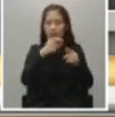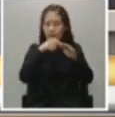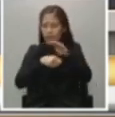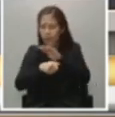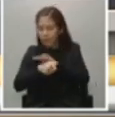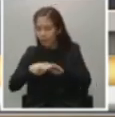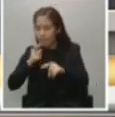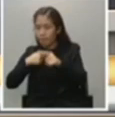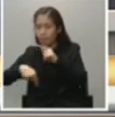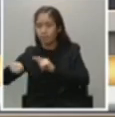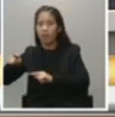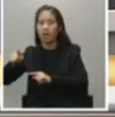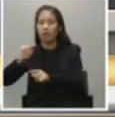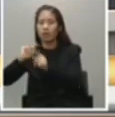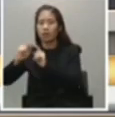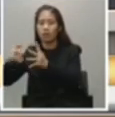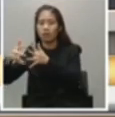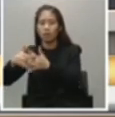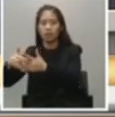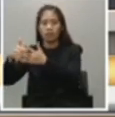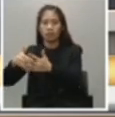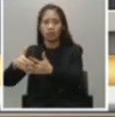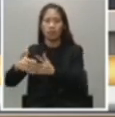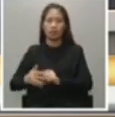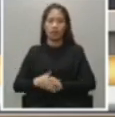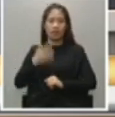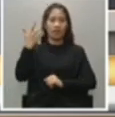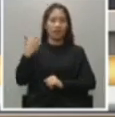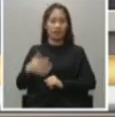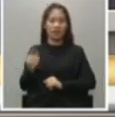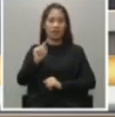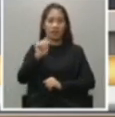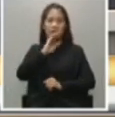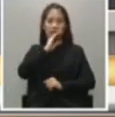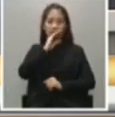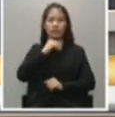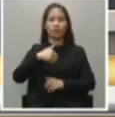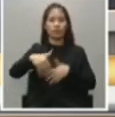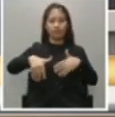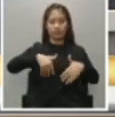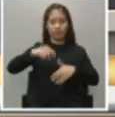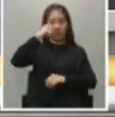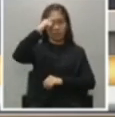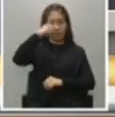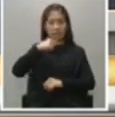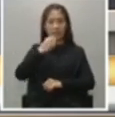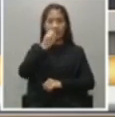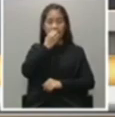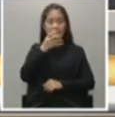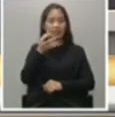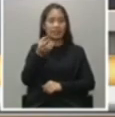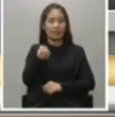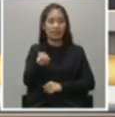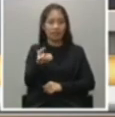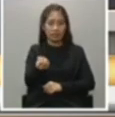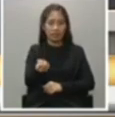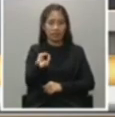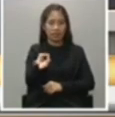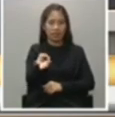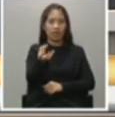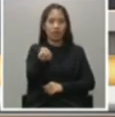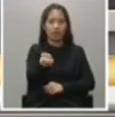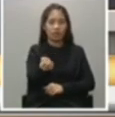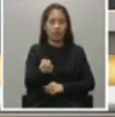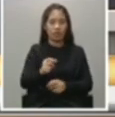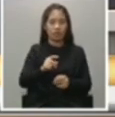าที่สำคัญค่ะต่อจากนี้ค่ะเวลาที่พี่น้องชาวไทยกินข้าวเหนียวหมูปิ้งกินชาบู